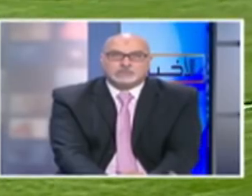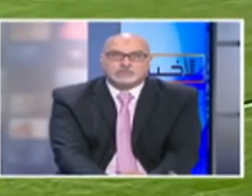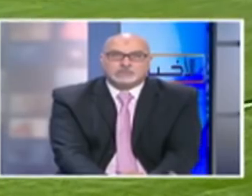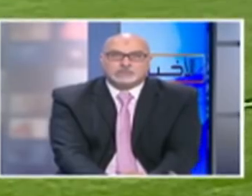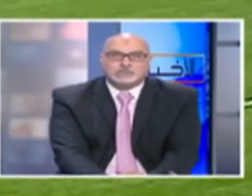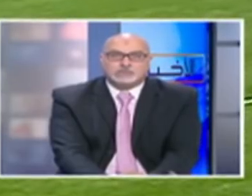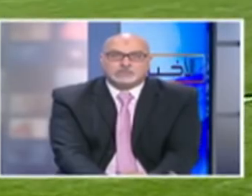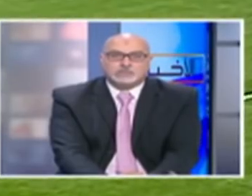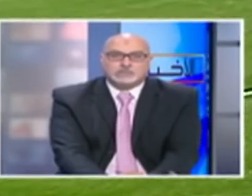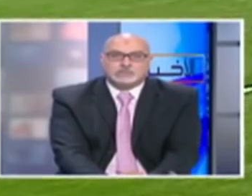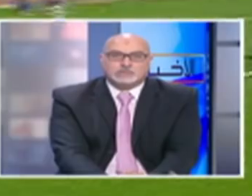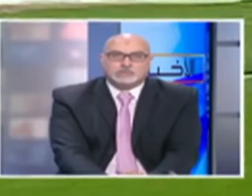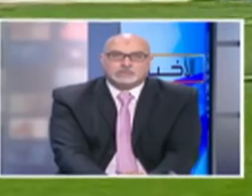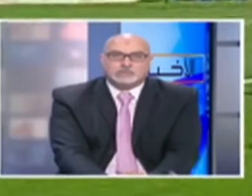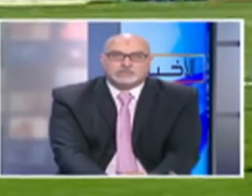والخطا